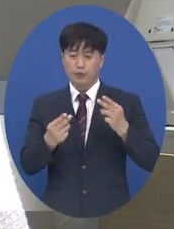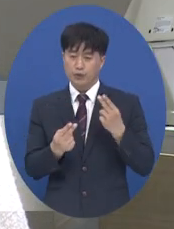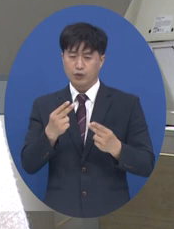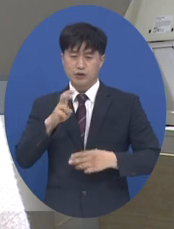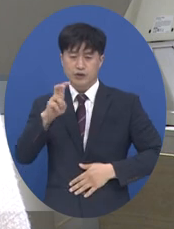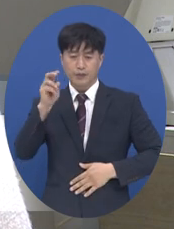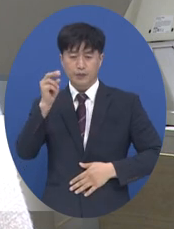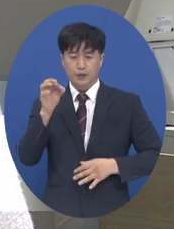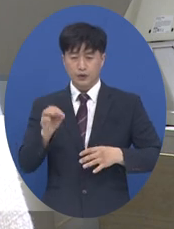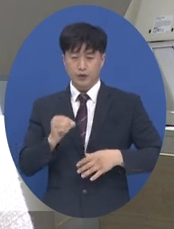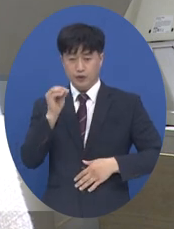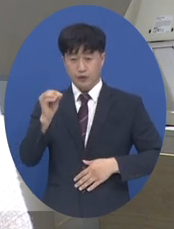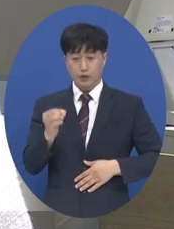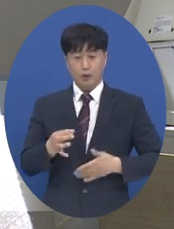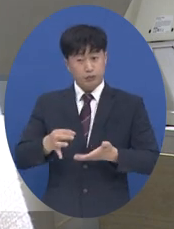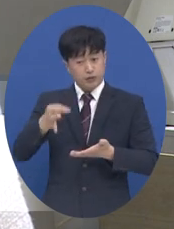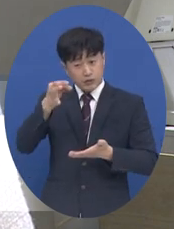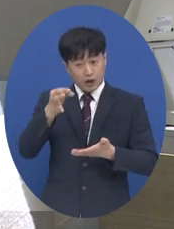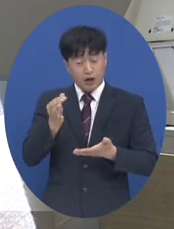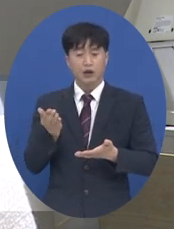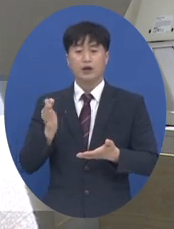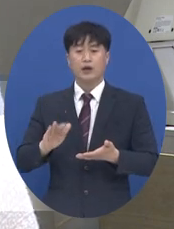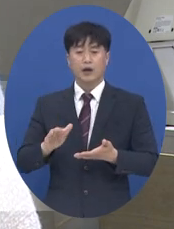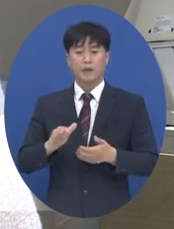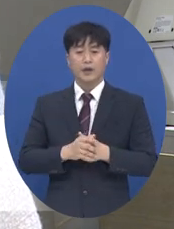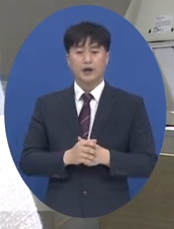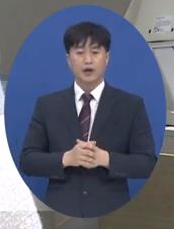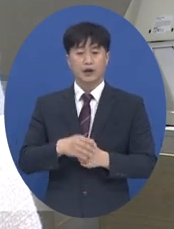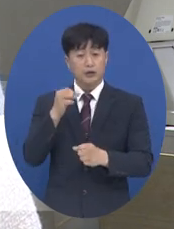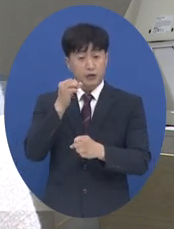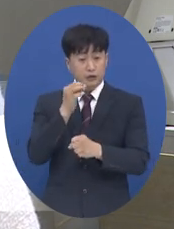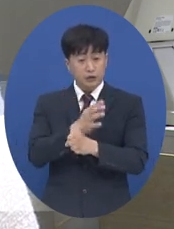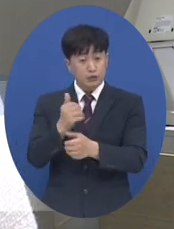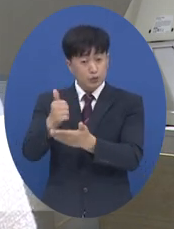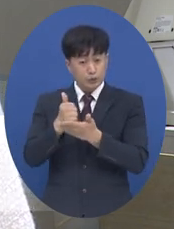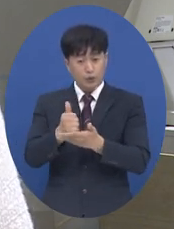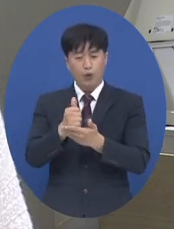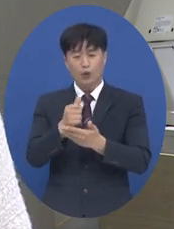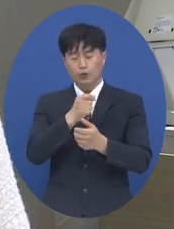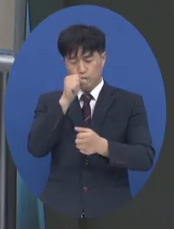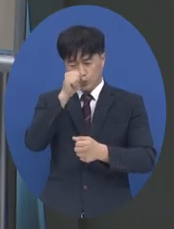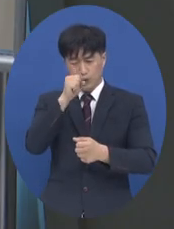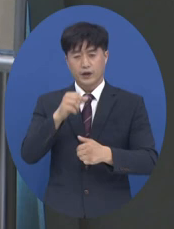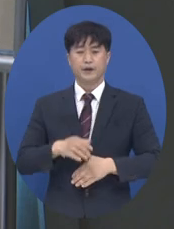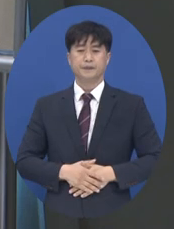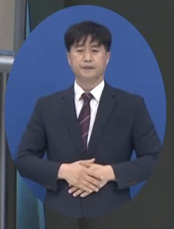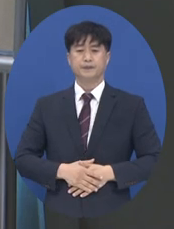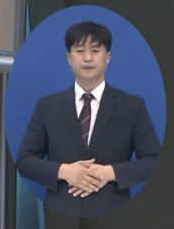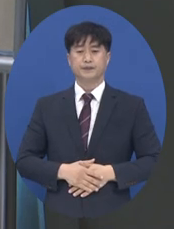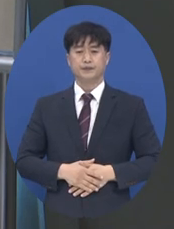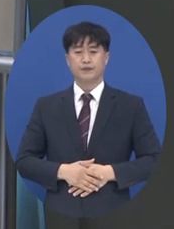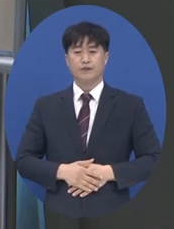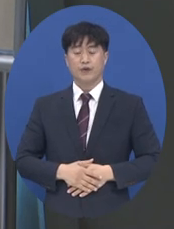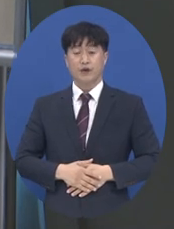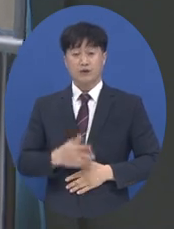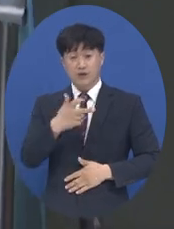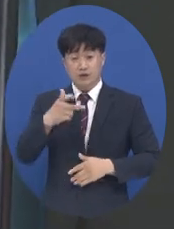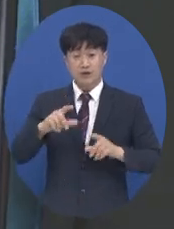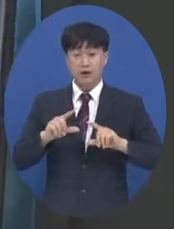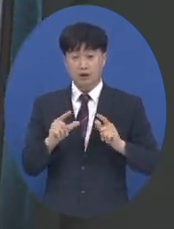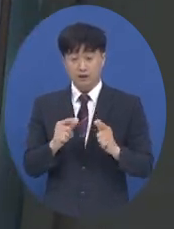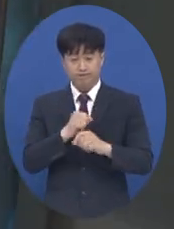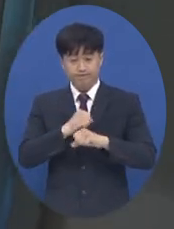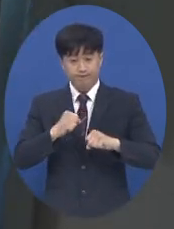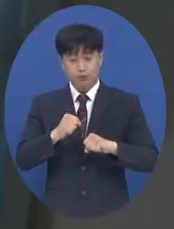비해서 20% 정도 가격이 좀 나가는 편이지만 고객들이 더 선호하고 있습니다. 규모는 그리 크지